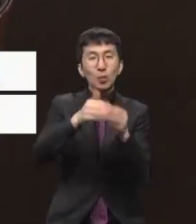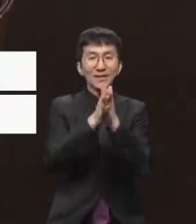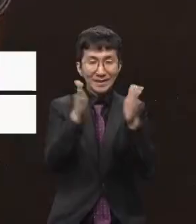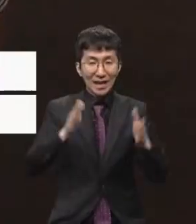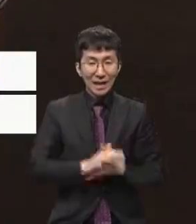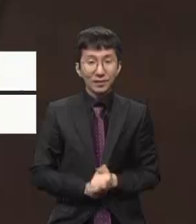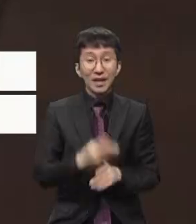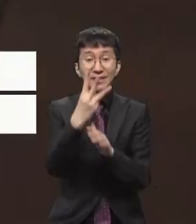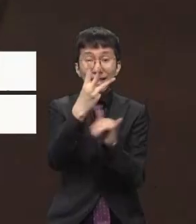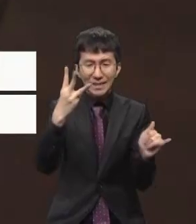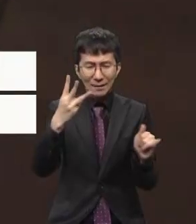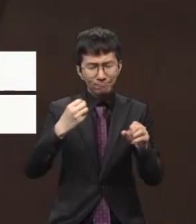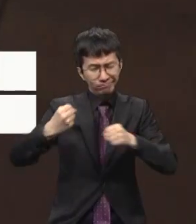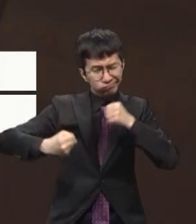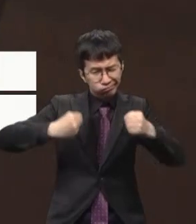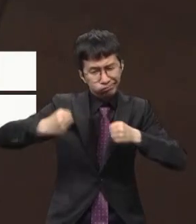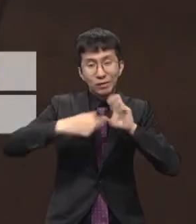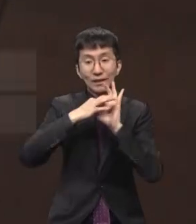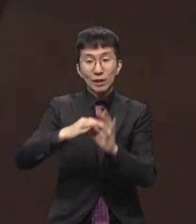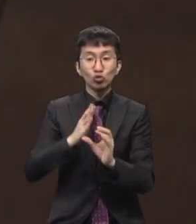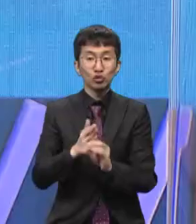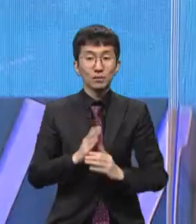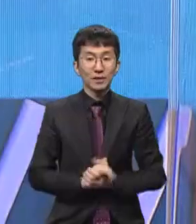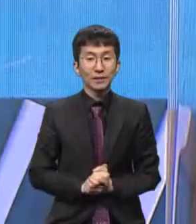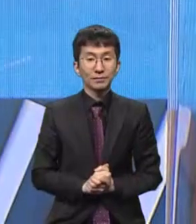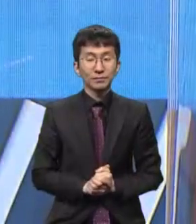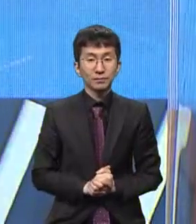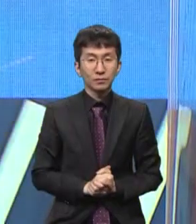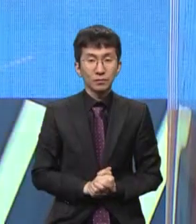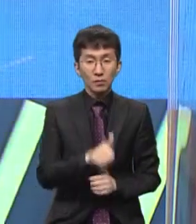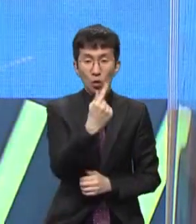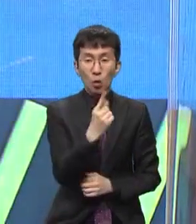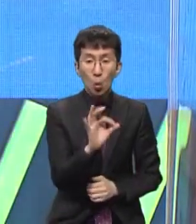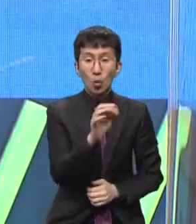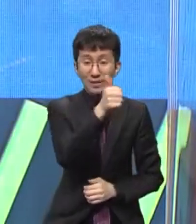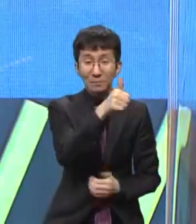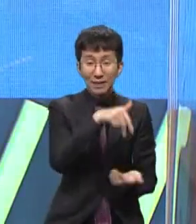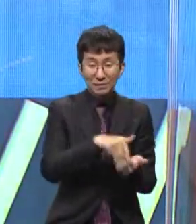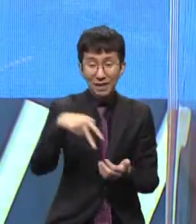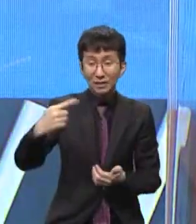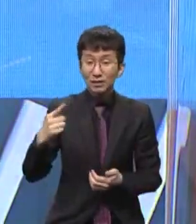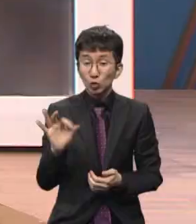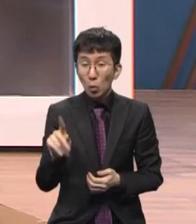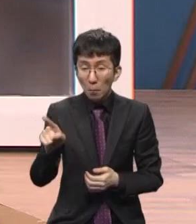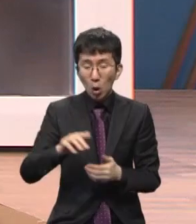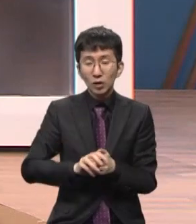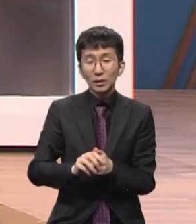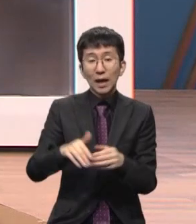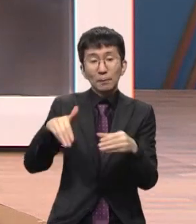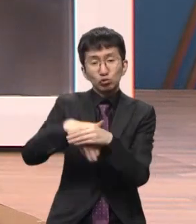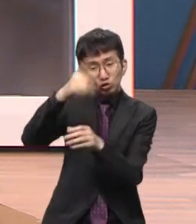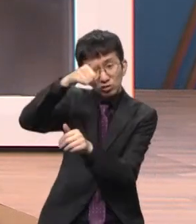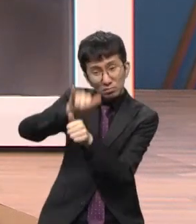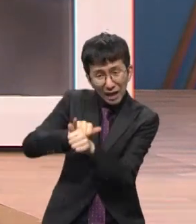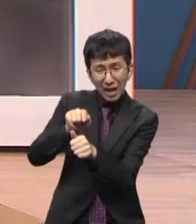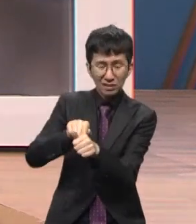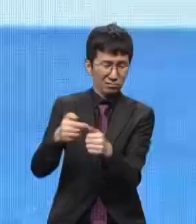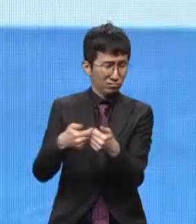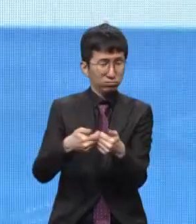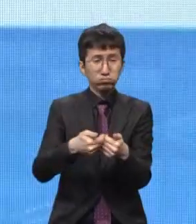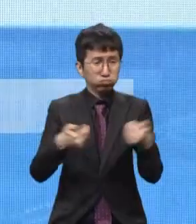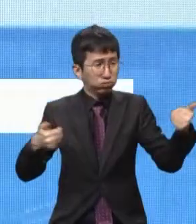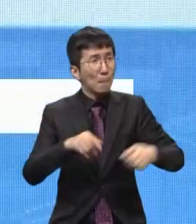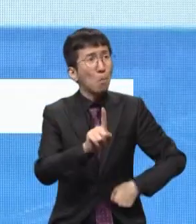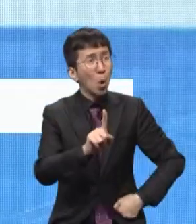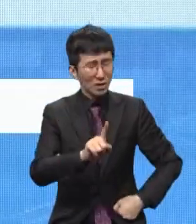세 후보의 신경전도 최고조에 달했습니다 홍 후보는 송 후보의 침 문 거리두기 행보를 우회적으로 비판했고